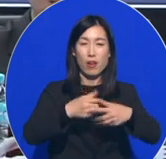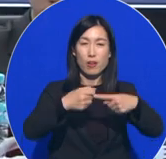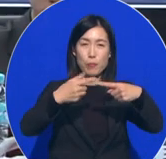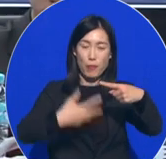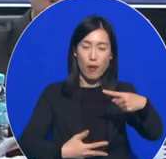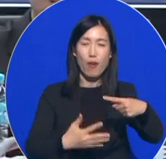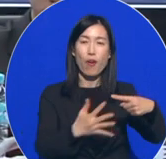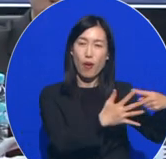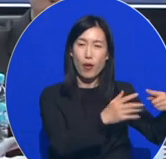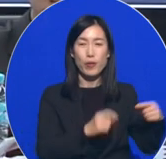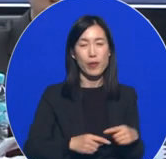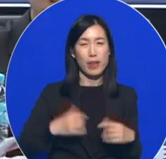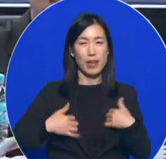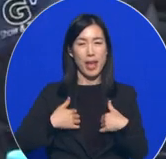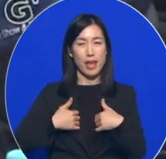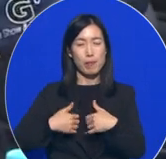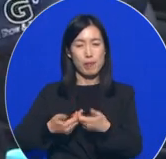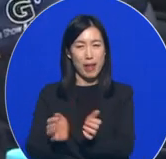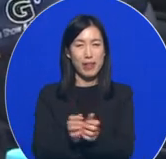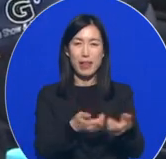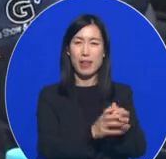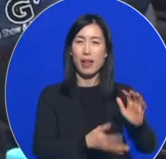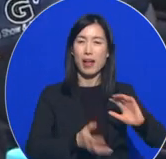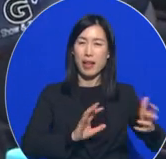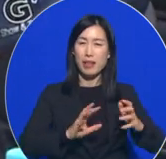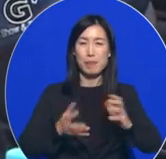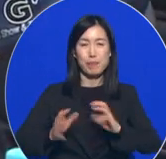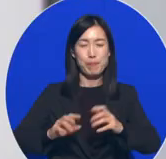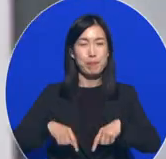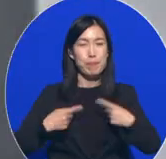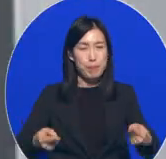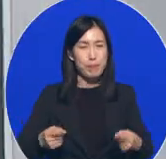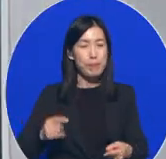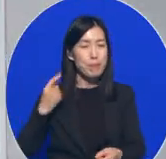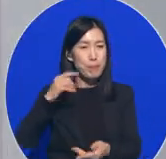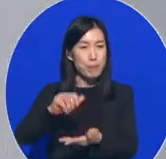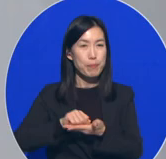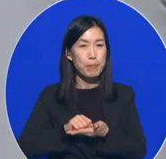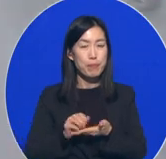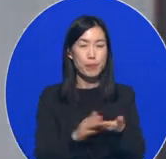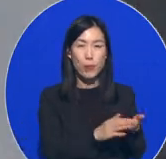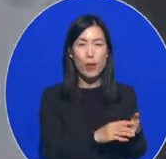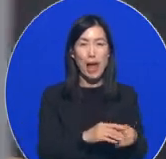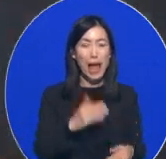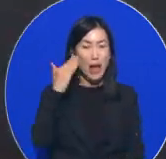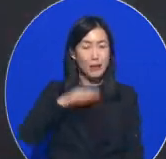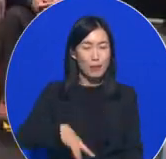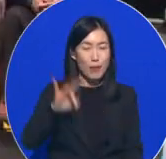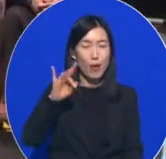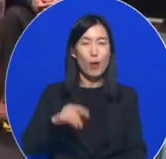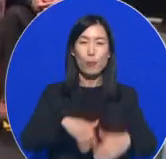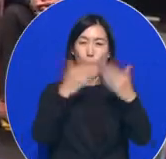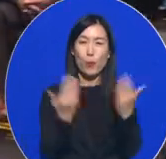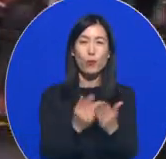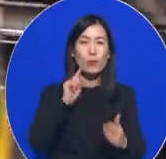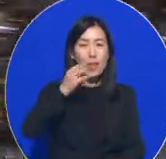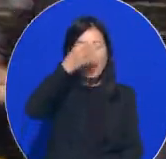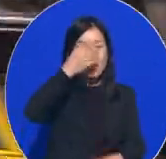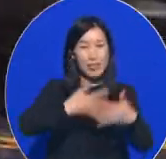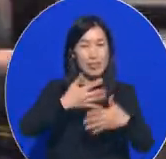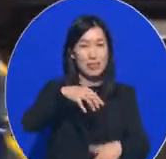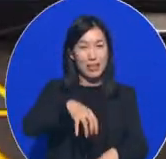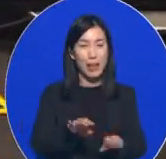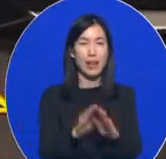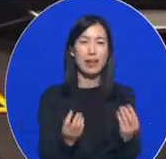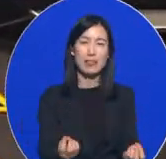게임업계 청년 현장간담회 에 이달아 참석했고 국내 최초 장애예술인 표준 공연장 모두 예술극장